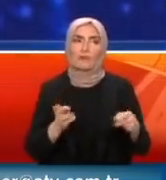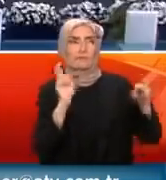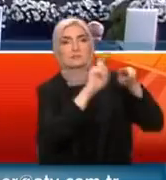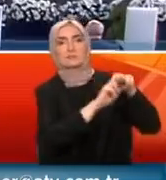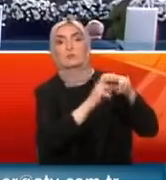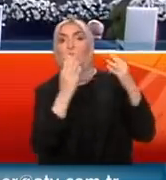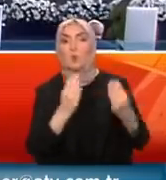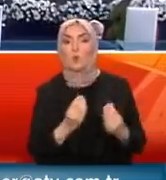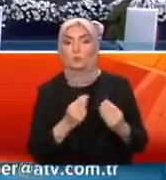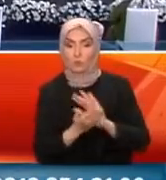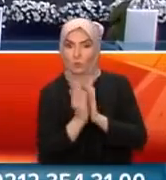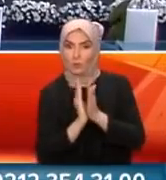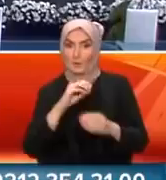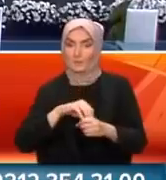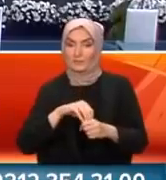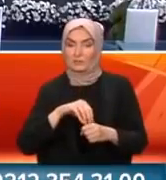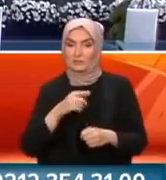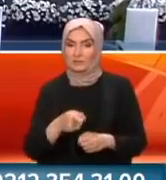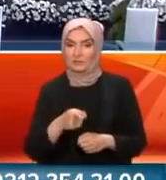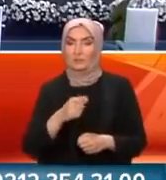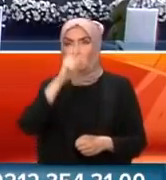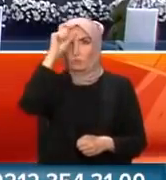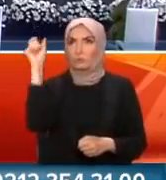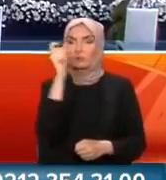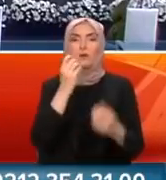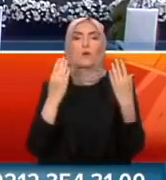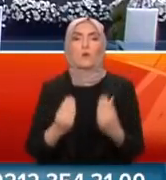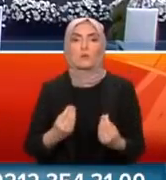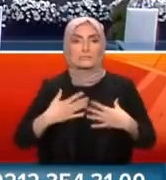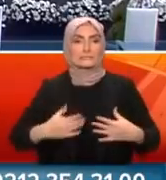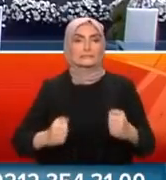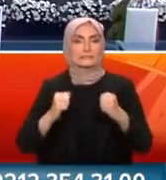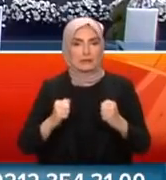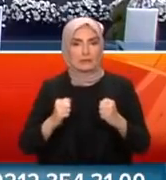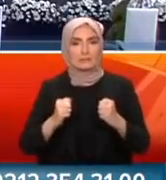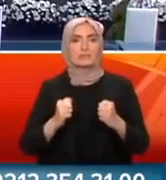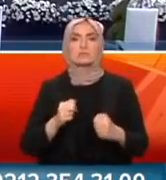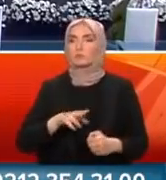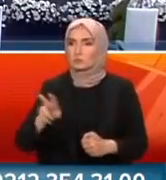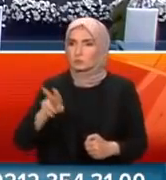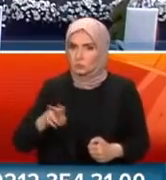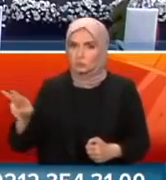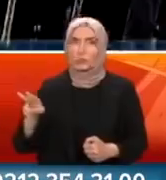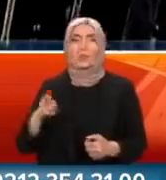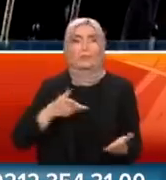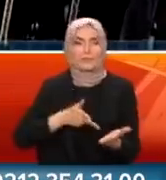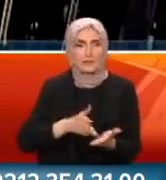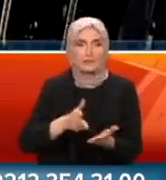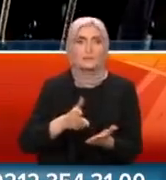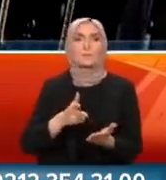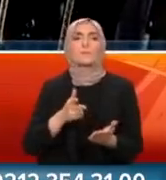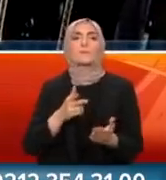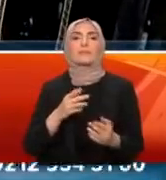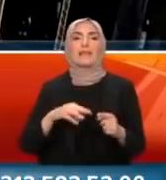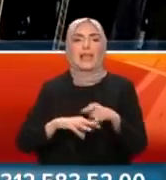dönemde Türkiye olarak sağlıktan ulaşıma tarımdan Sanayi enerji çevreye